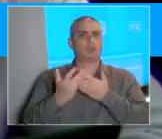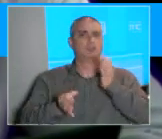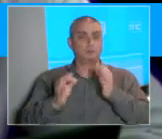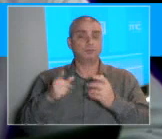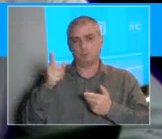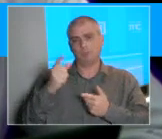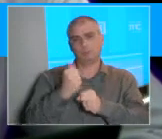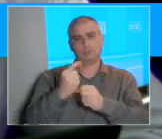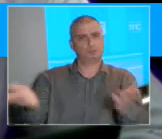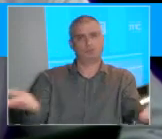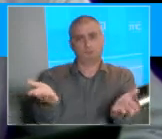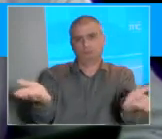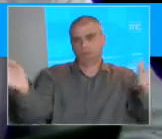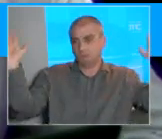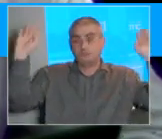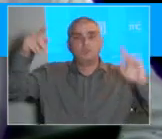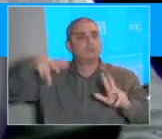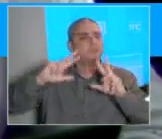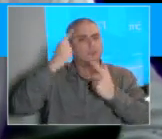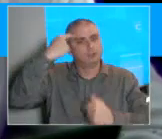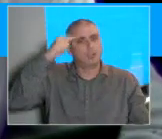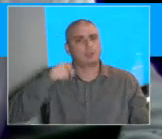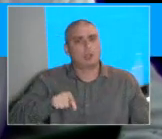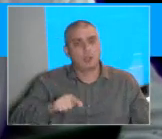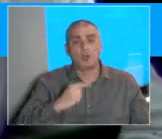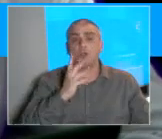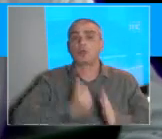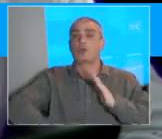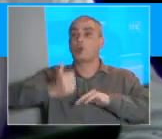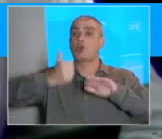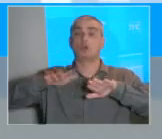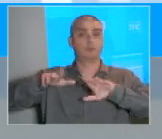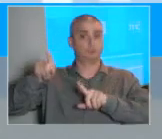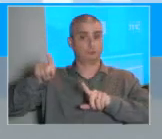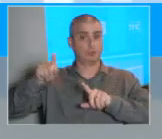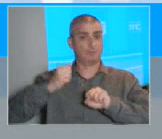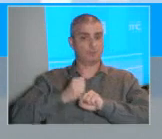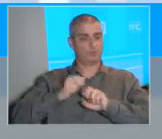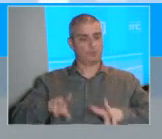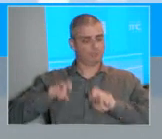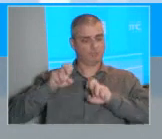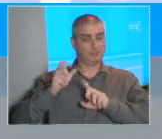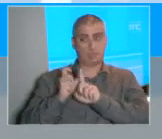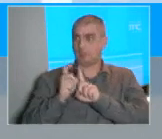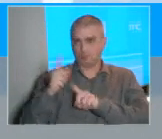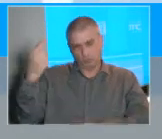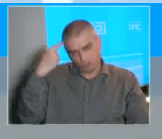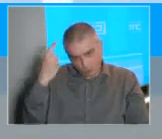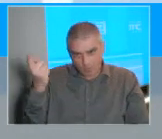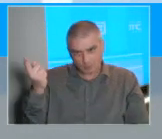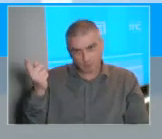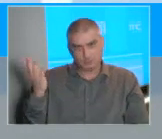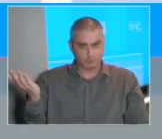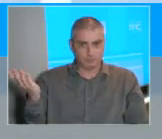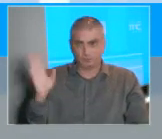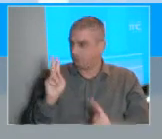וכולי שישחקו את המשחק הזה, ויש דעה לציבור בעניין הזה. שעומד ראש ממשלה ומשחק בעצם בחסינות שהוא גם יודע או